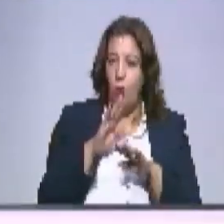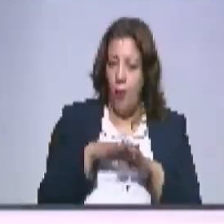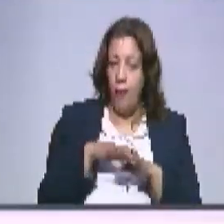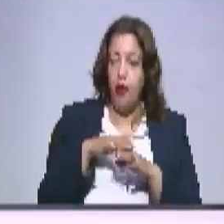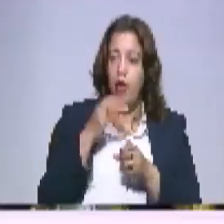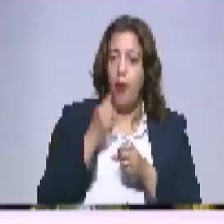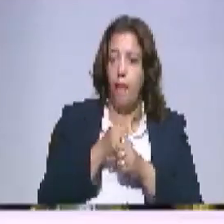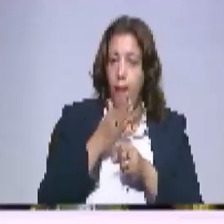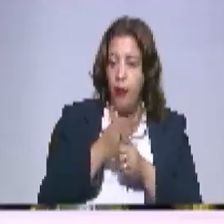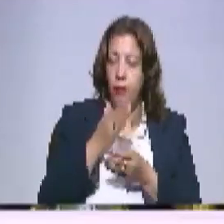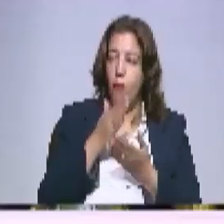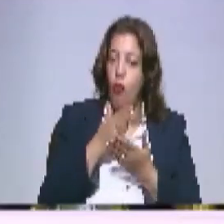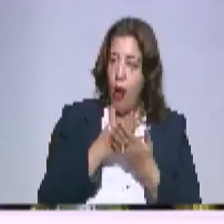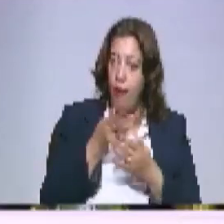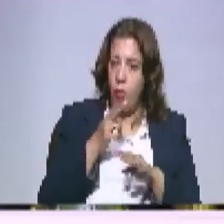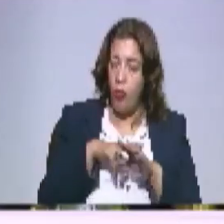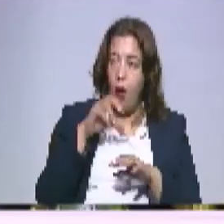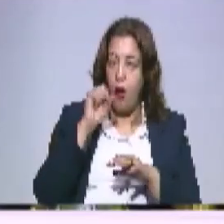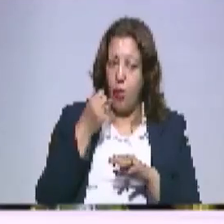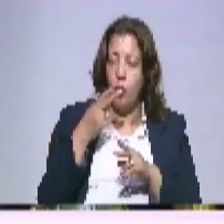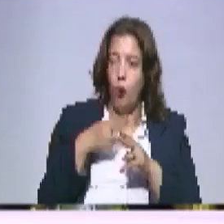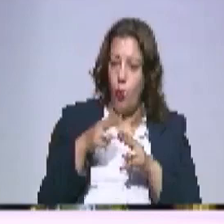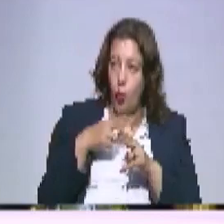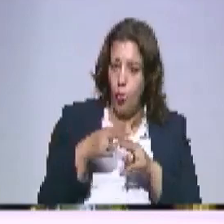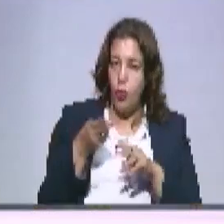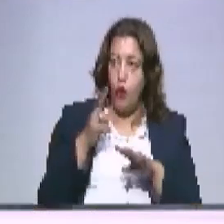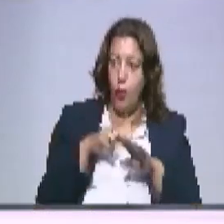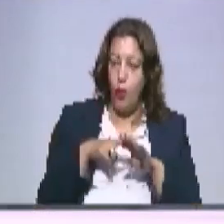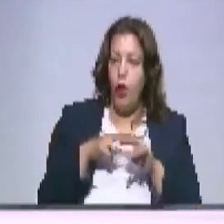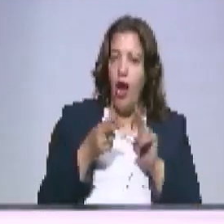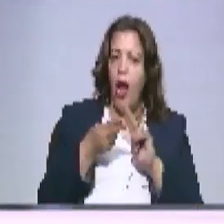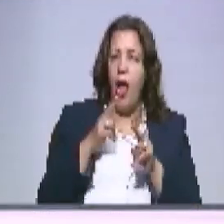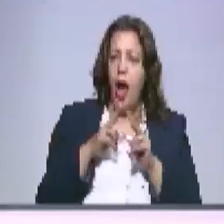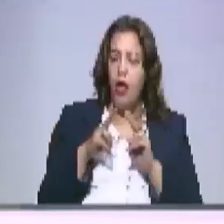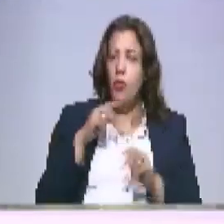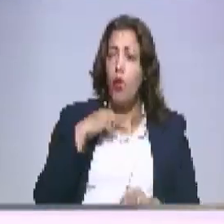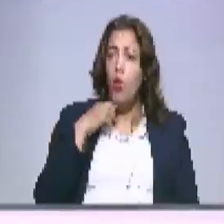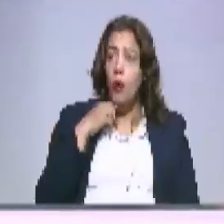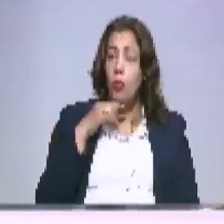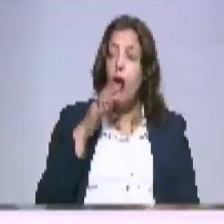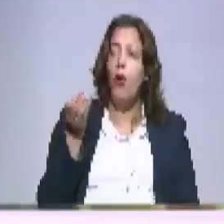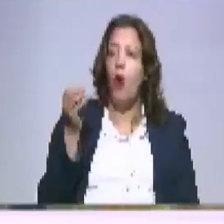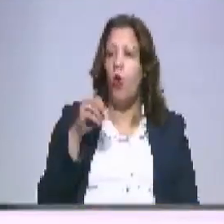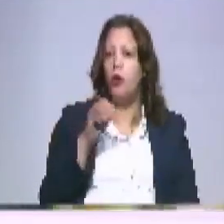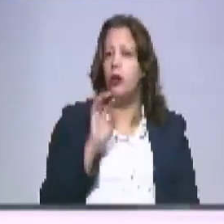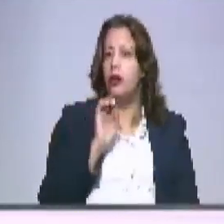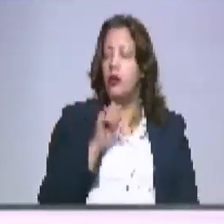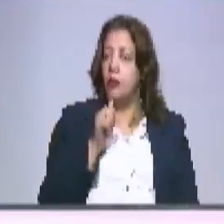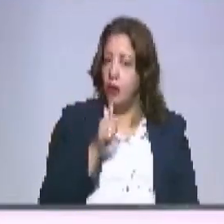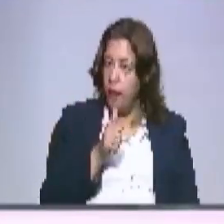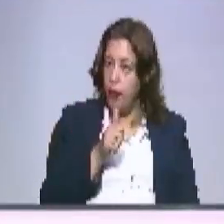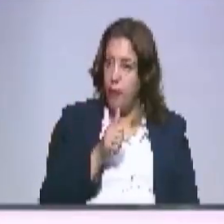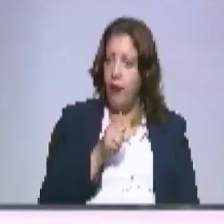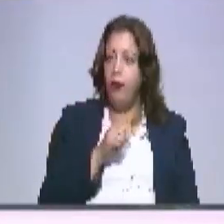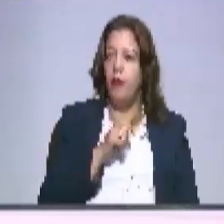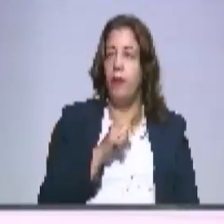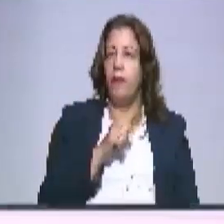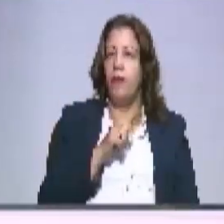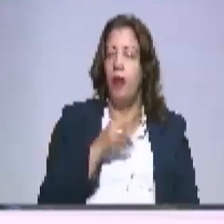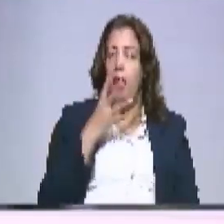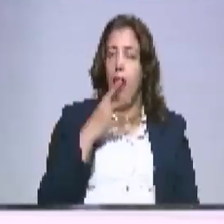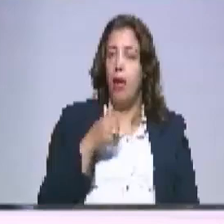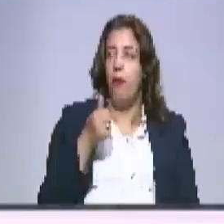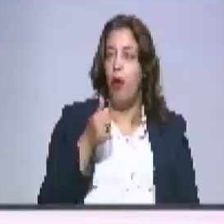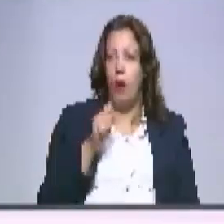بصله مكعبات، وحطينا جزراية، وحطينا كوسايا، وحطينا شويه اي خضار عند حضرتك في البيت حطيه. كويس، مش هيجرى حاجه